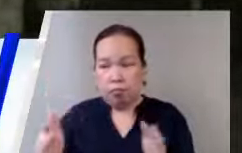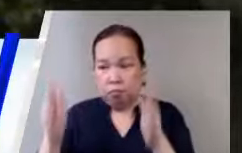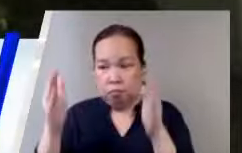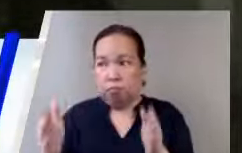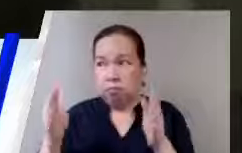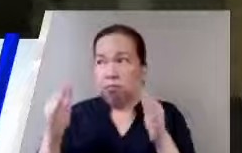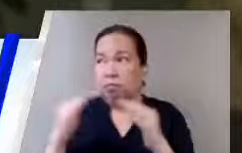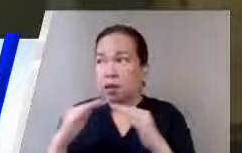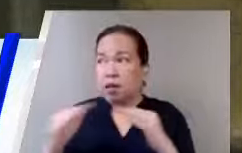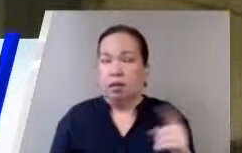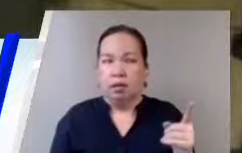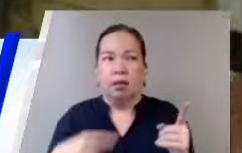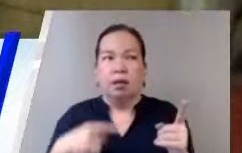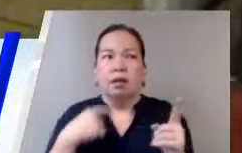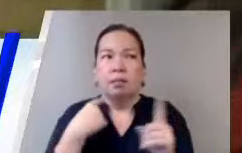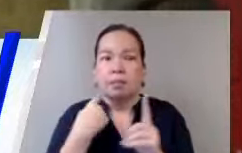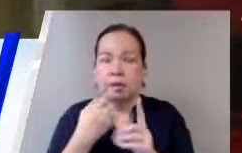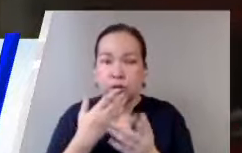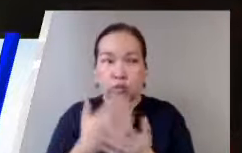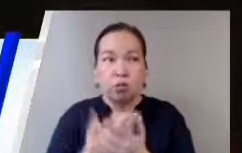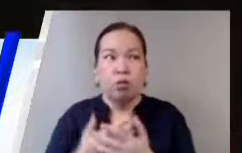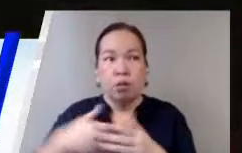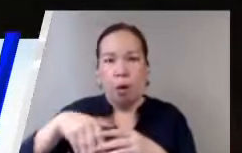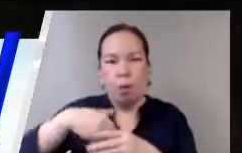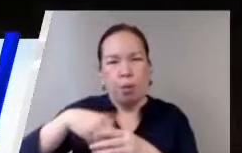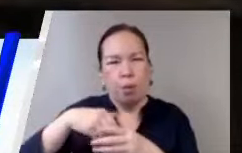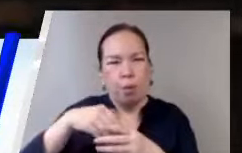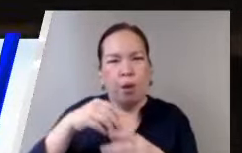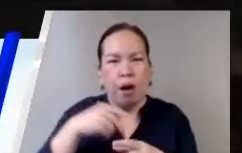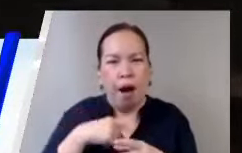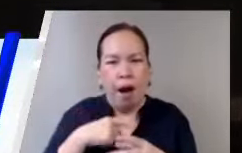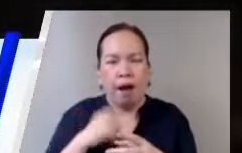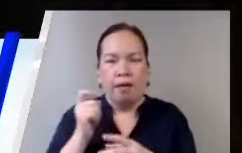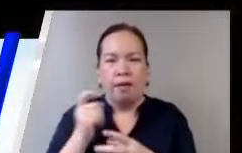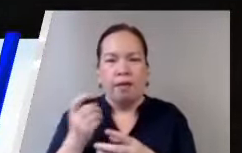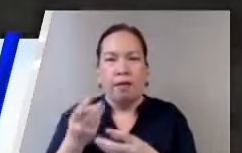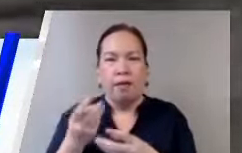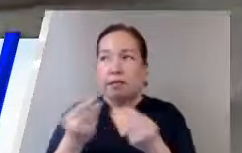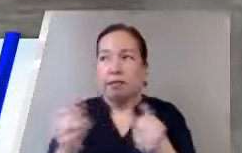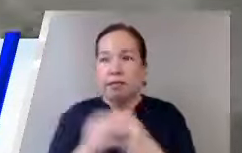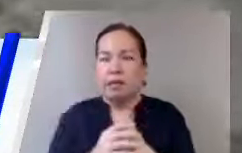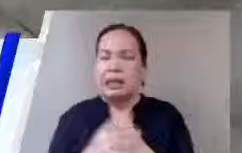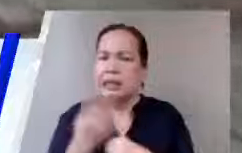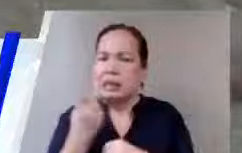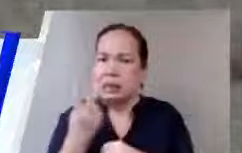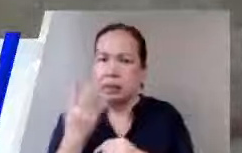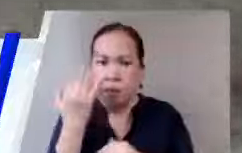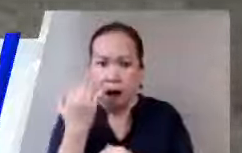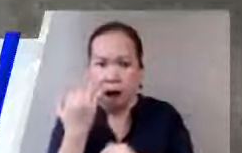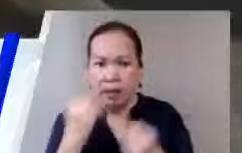kalsada sa lugar sa mabilis na pag-apula ng sunog. Inaalam pa ang naging sanhi ng sunog.